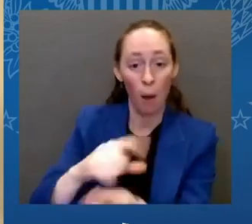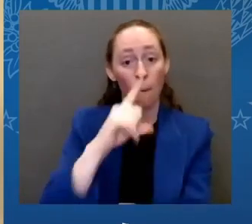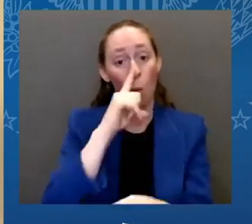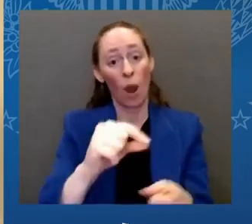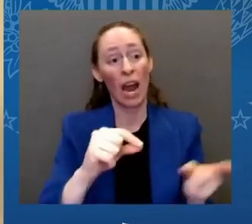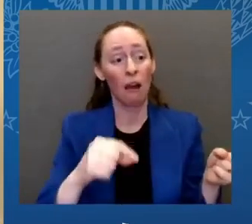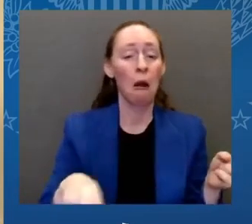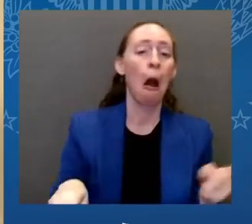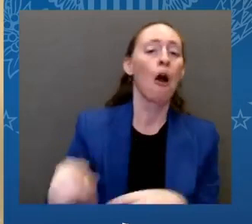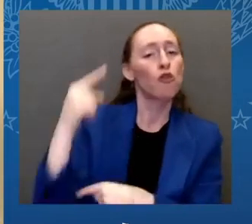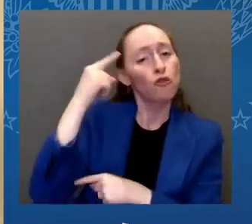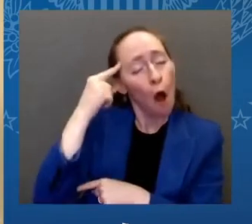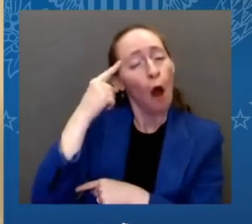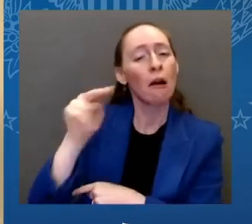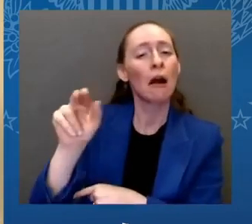і